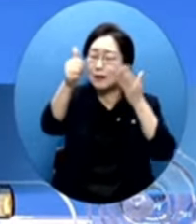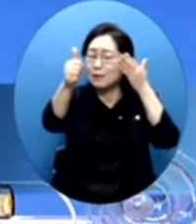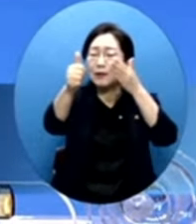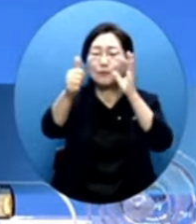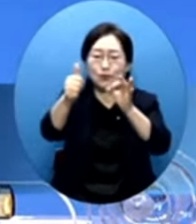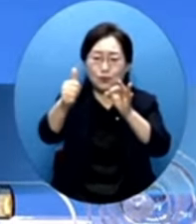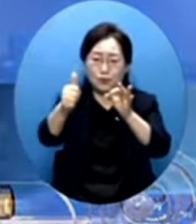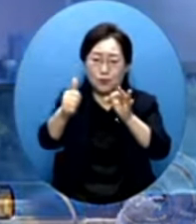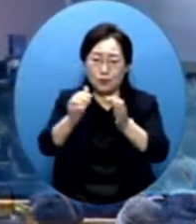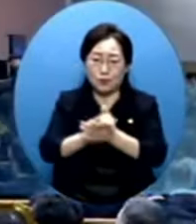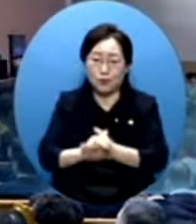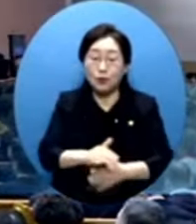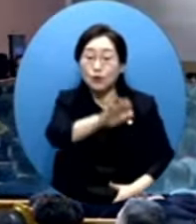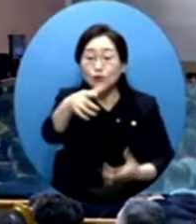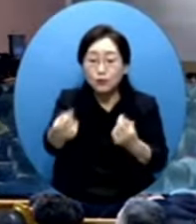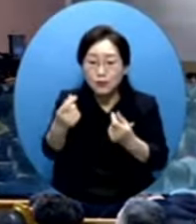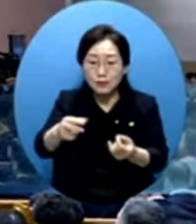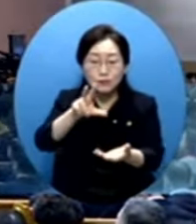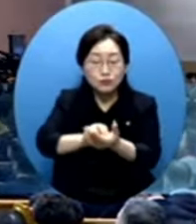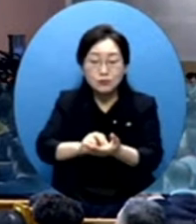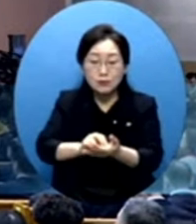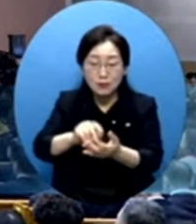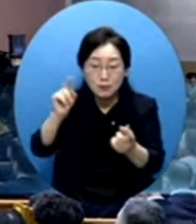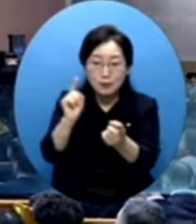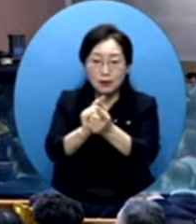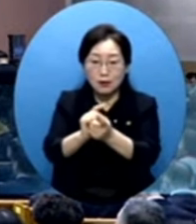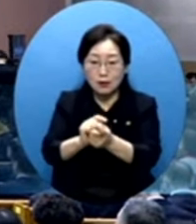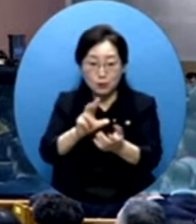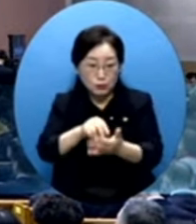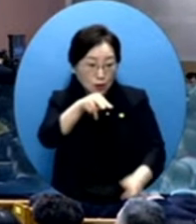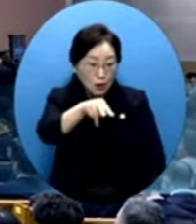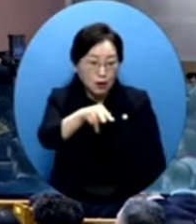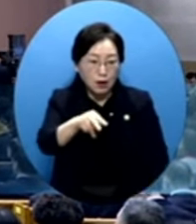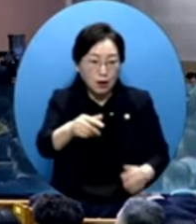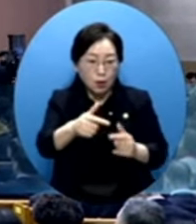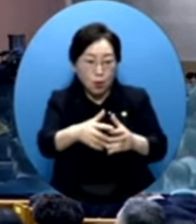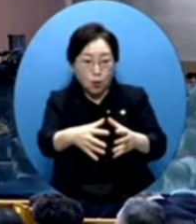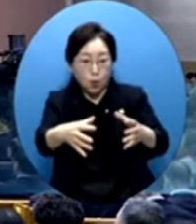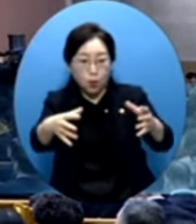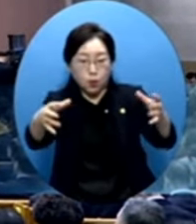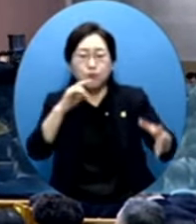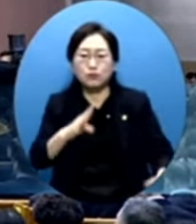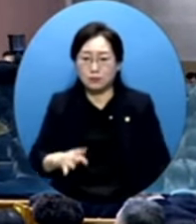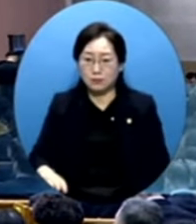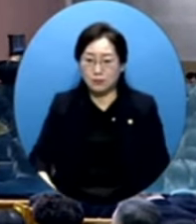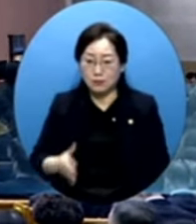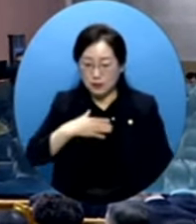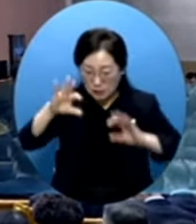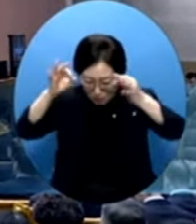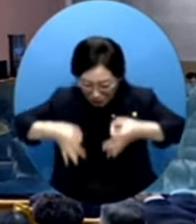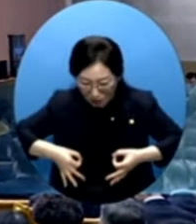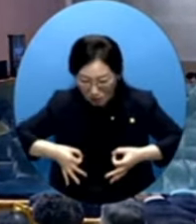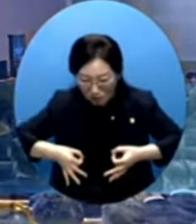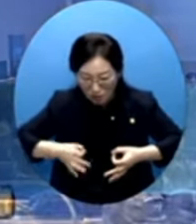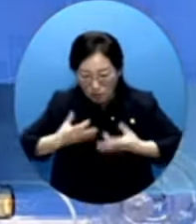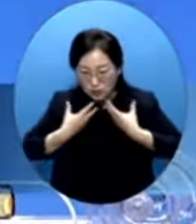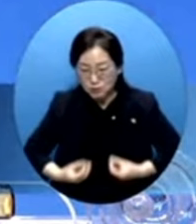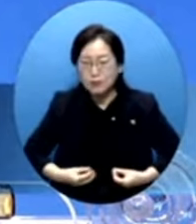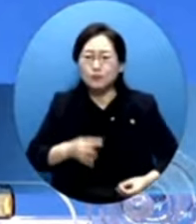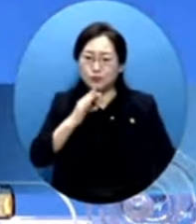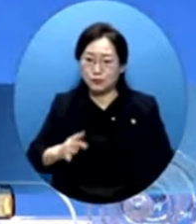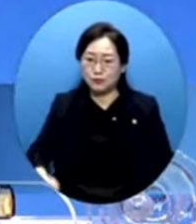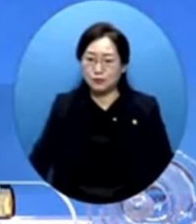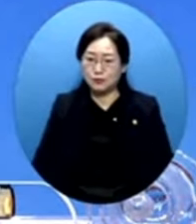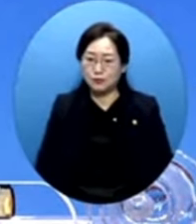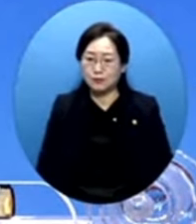했습니다 우리가 문제를 많았을 때 문제를 바라보면 문제가 더 커지는 것입니다 우리가 내 자신을 바라보면 스스로 절망할 수밖에 없게